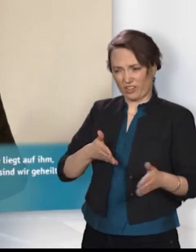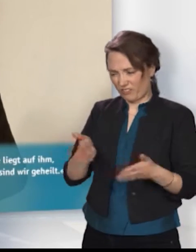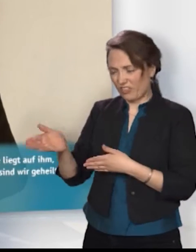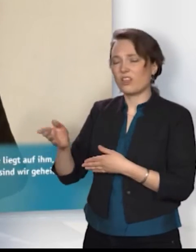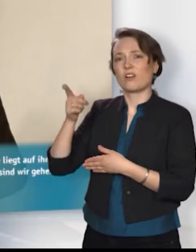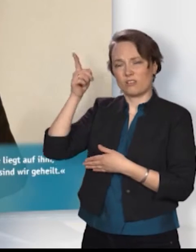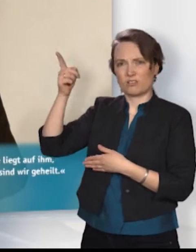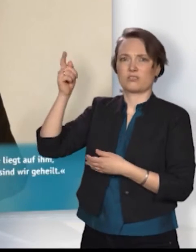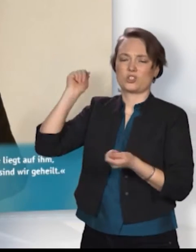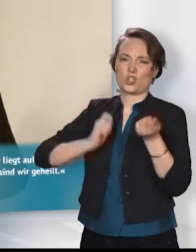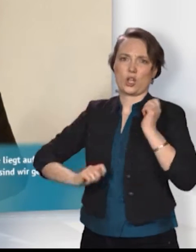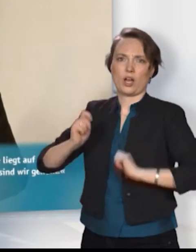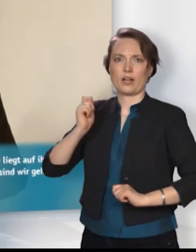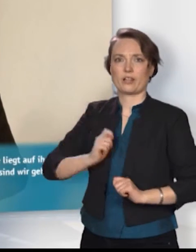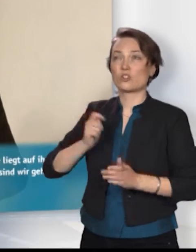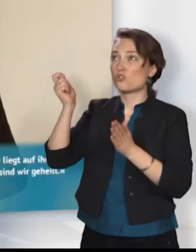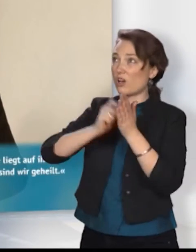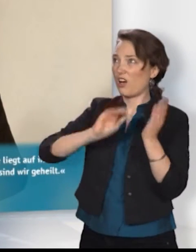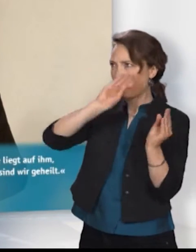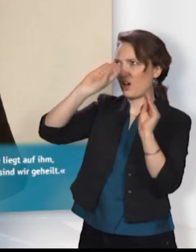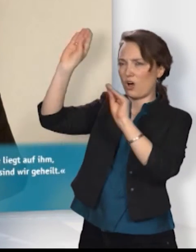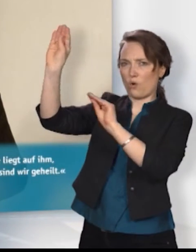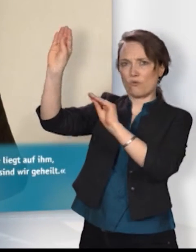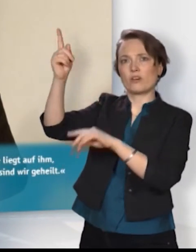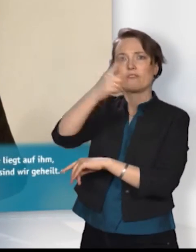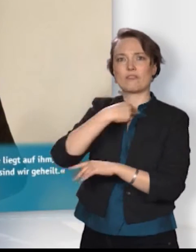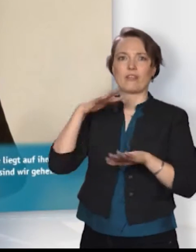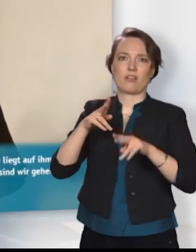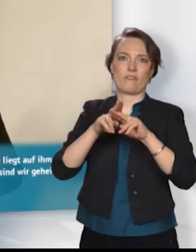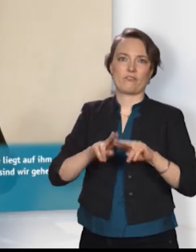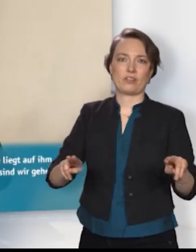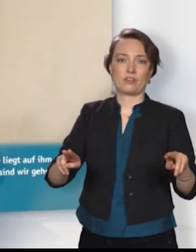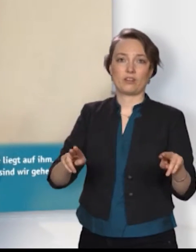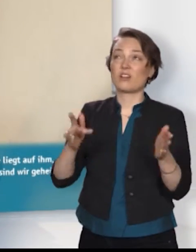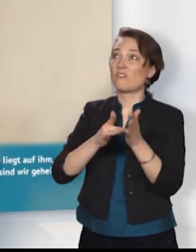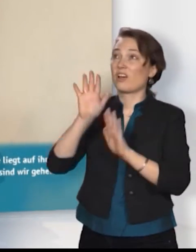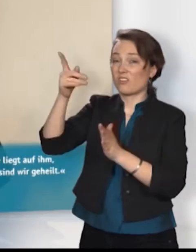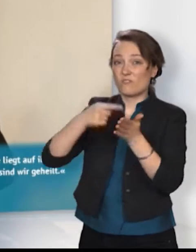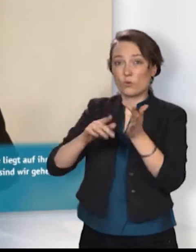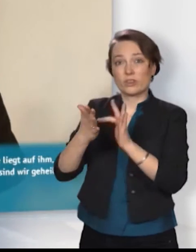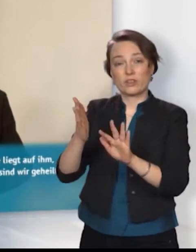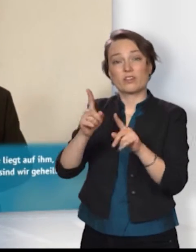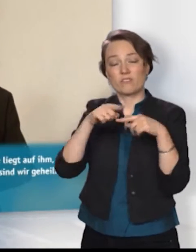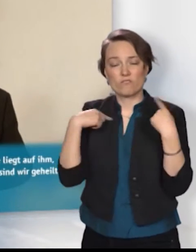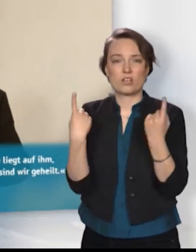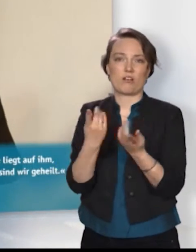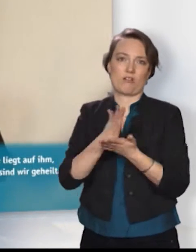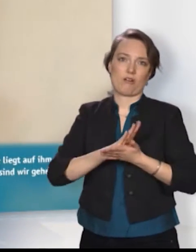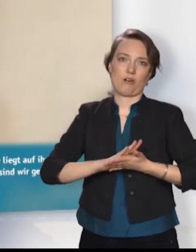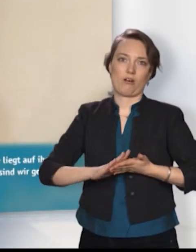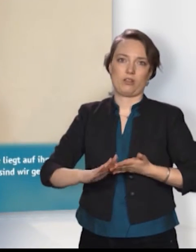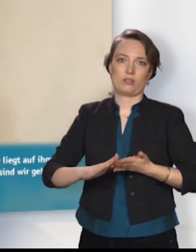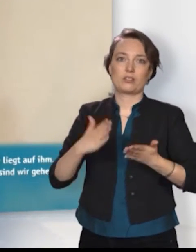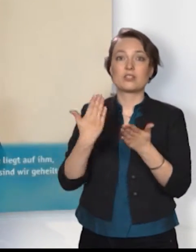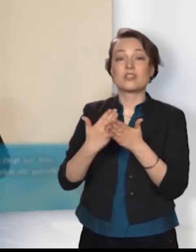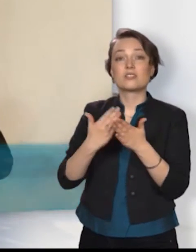Frieden hätten, und durch seine Wunden sind wir geheilt. Deshalb ist der Kreuzbube Trumpf in